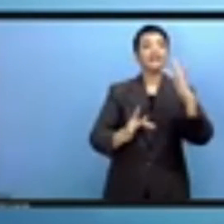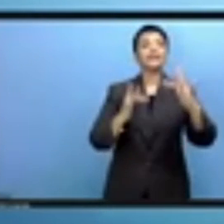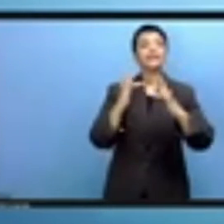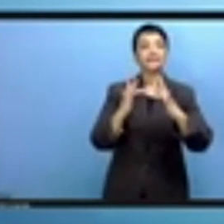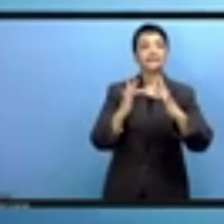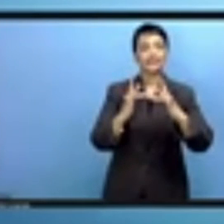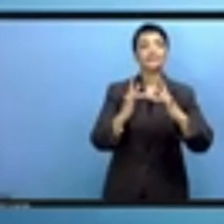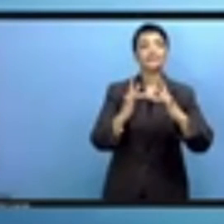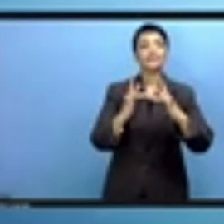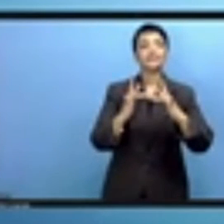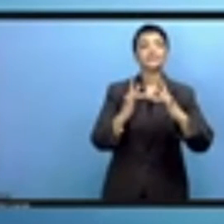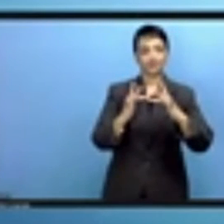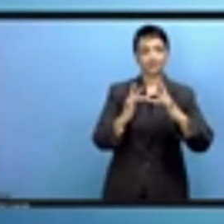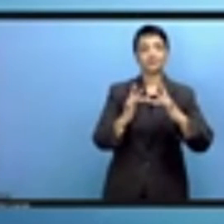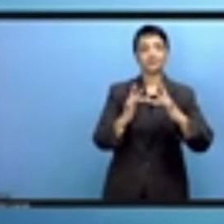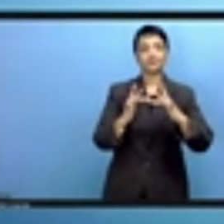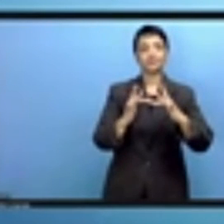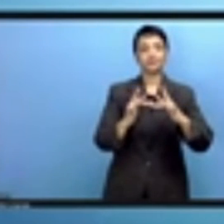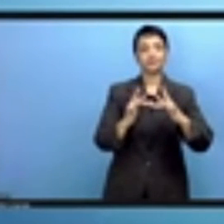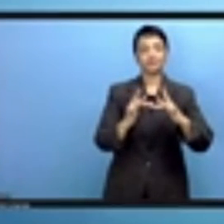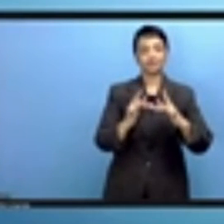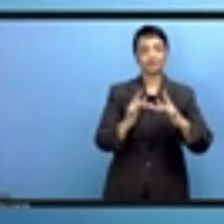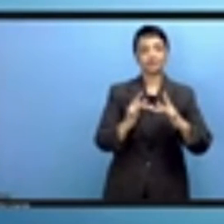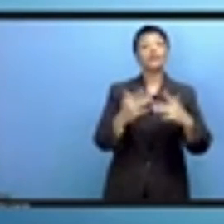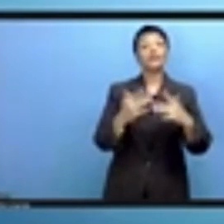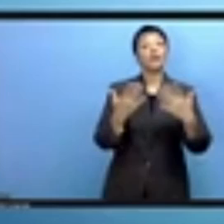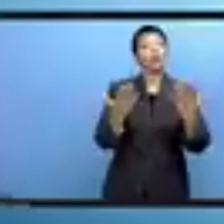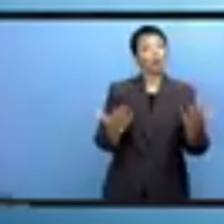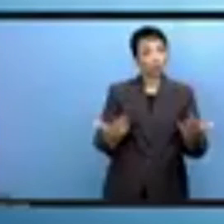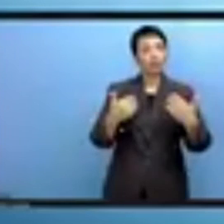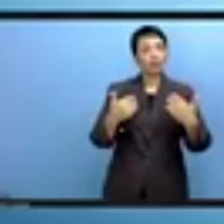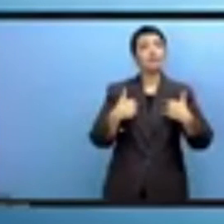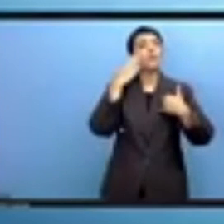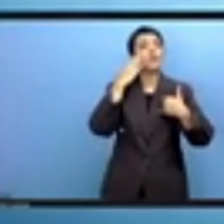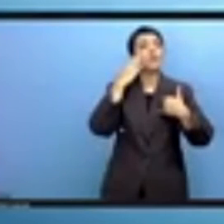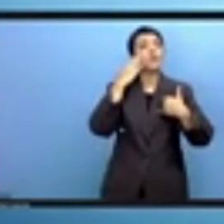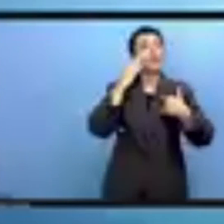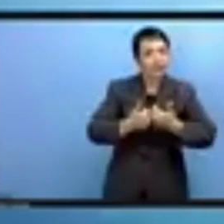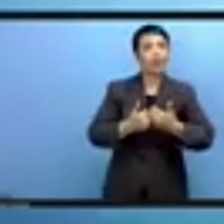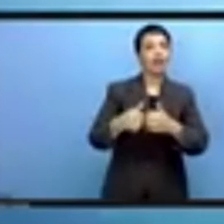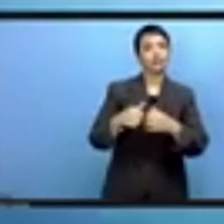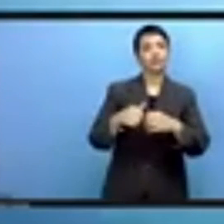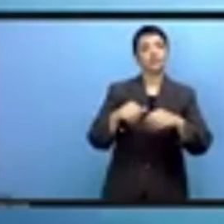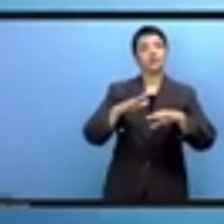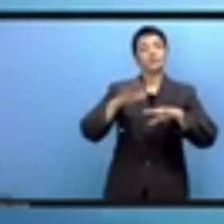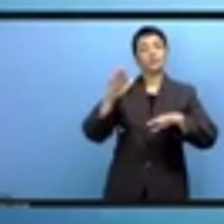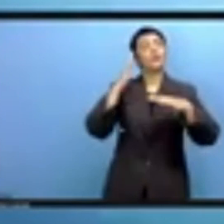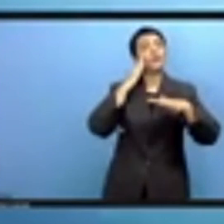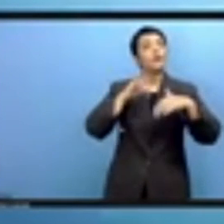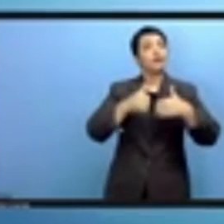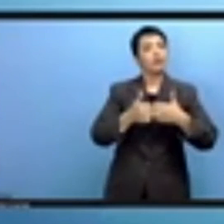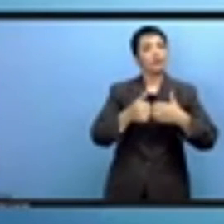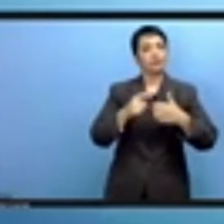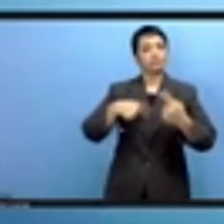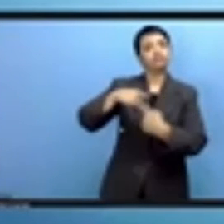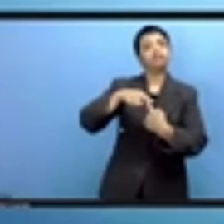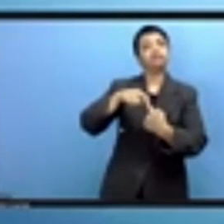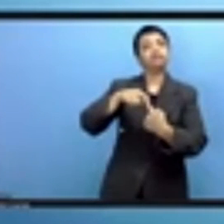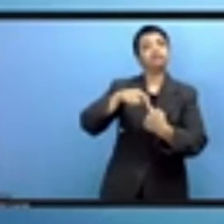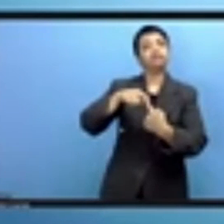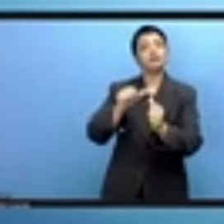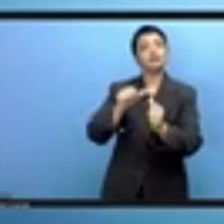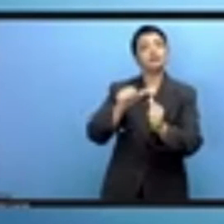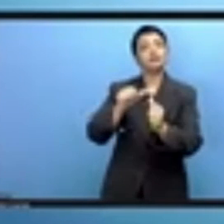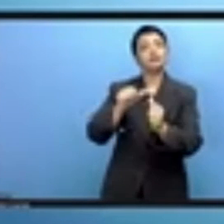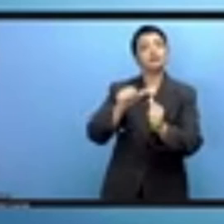现在不断快速变化的全球形势使得我们